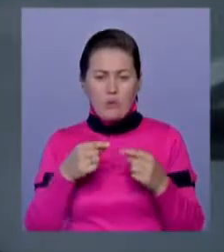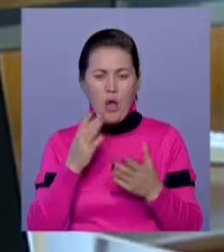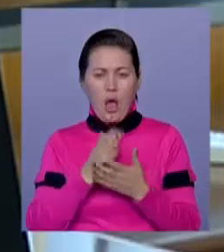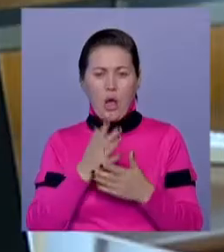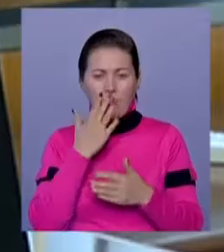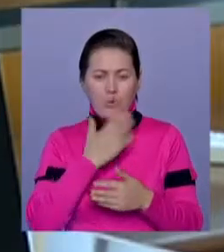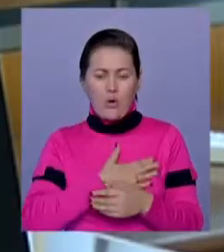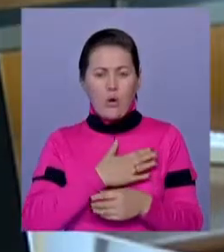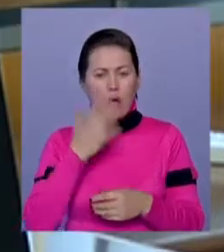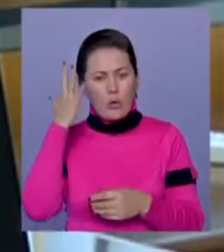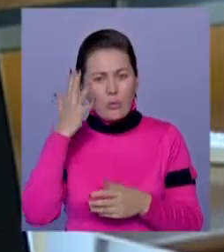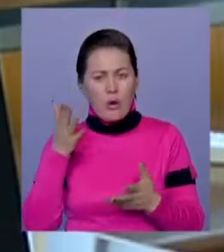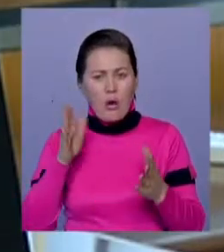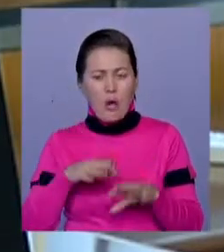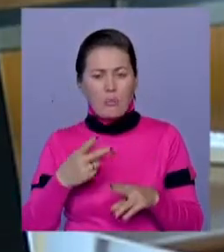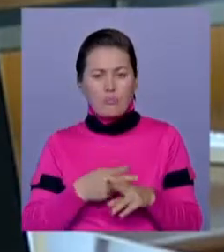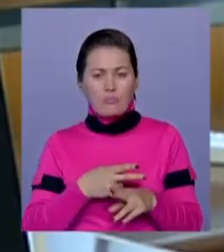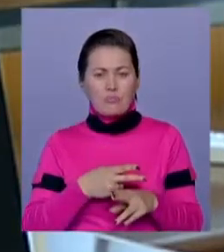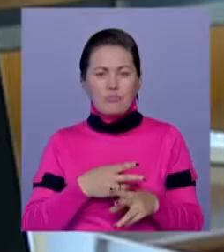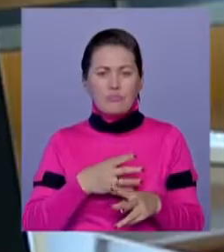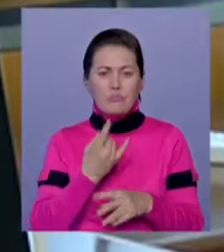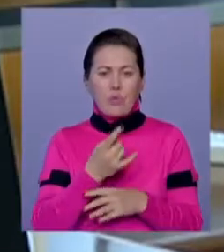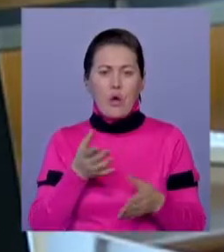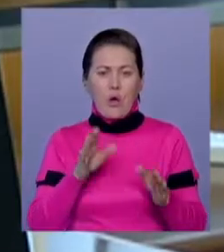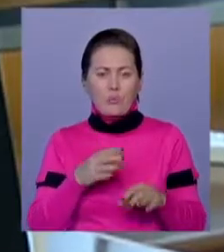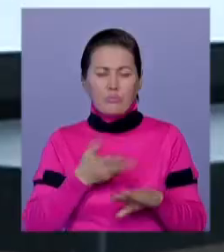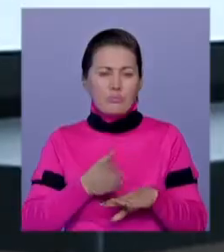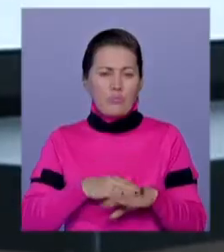бірақ оның арман болып қалуы әйел адам үшін ең ауыры.